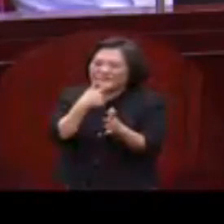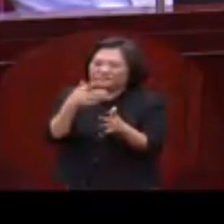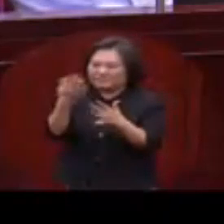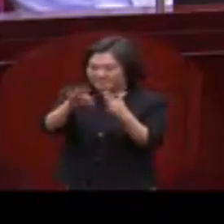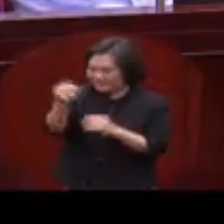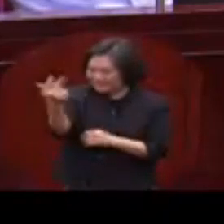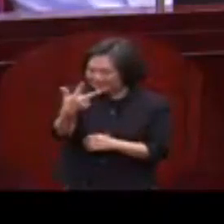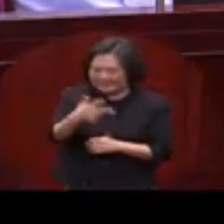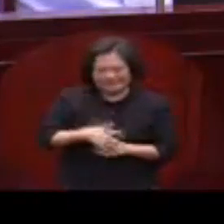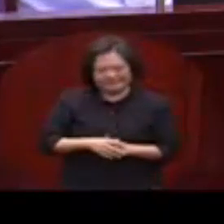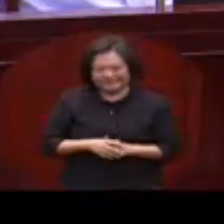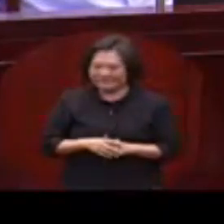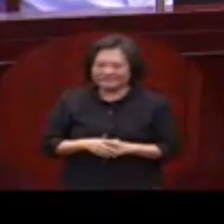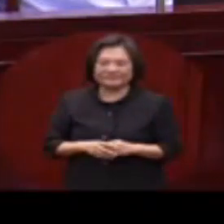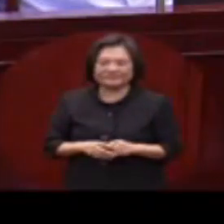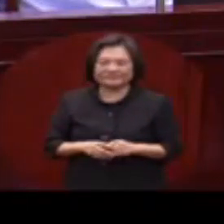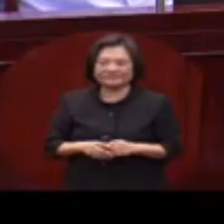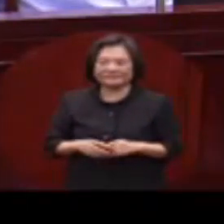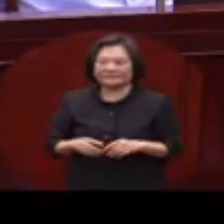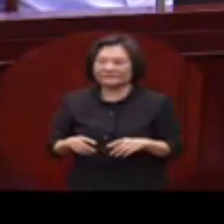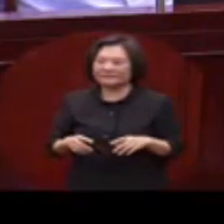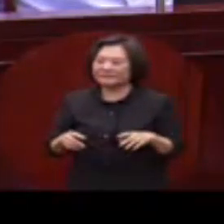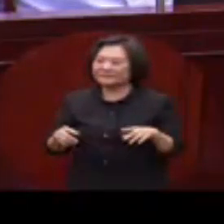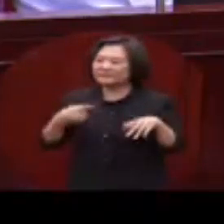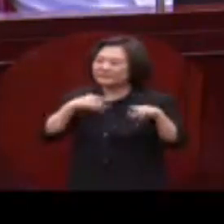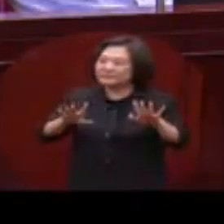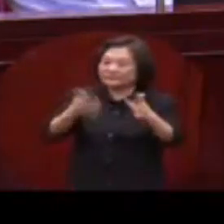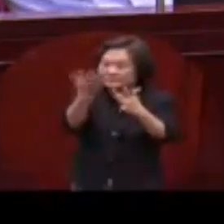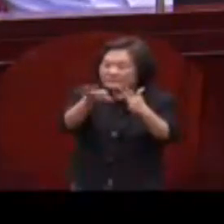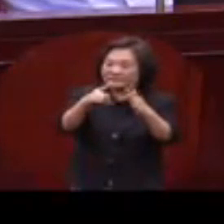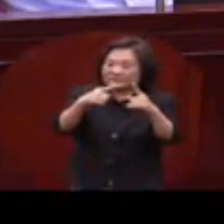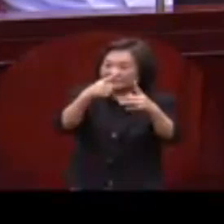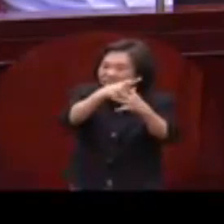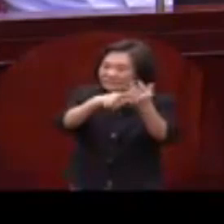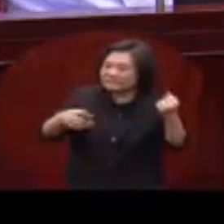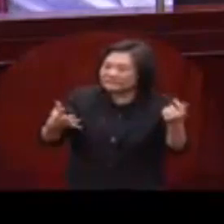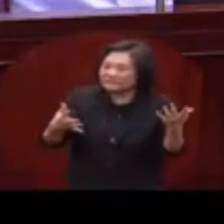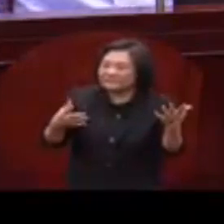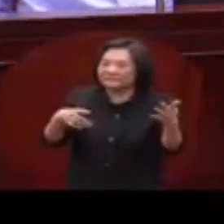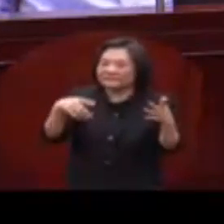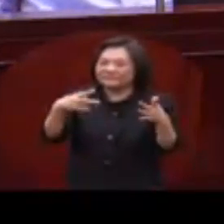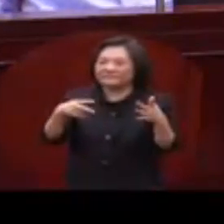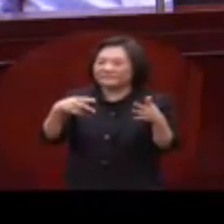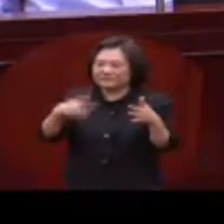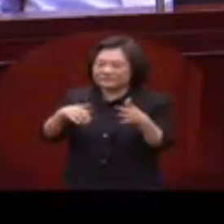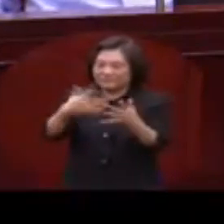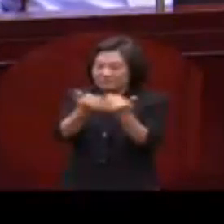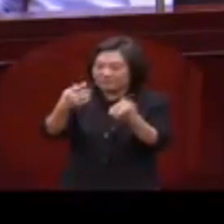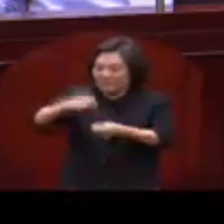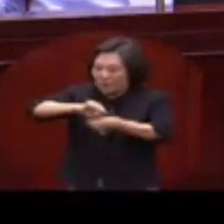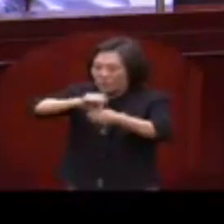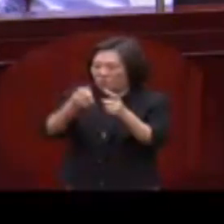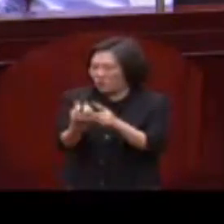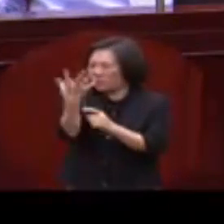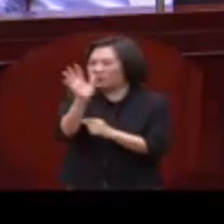那非学校类型的这个学生总数还在上升的，但是我觉得我老